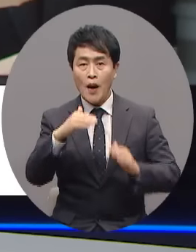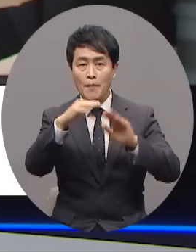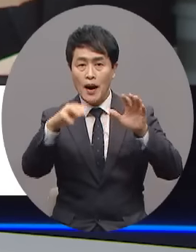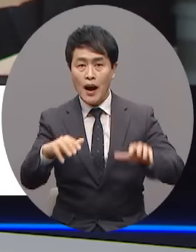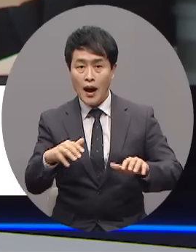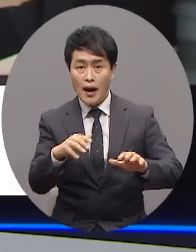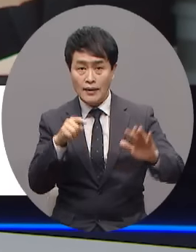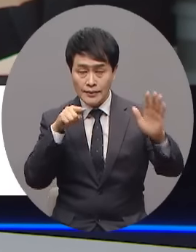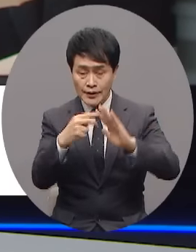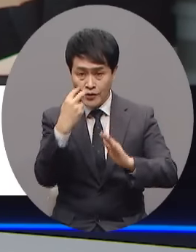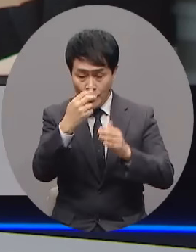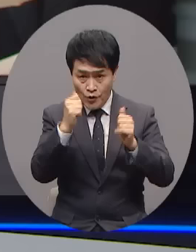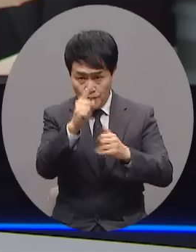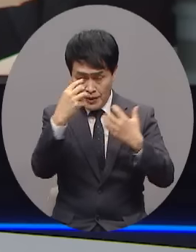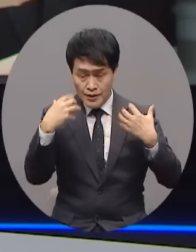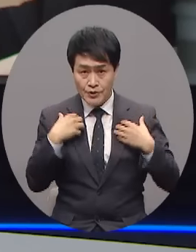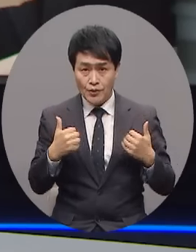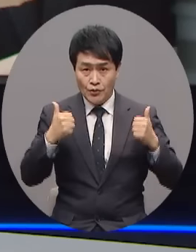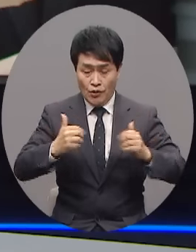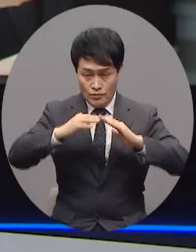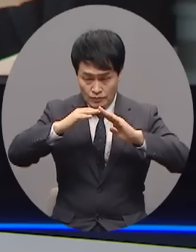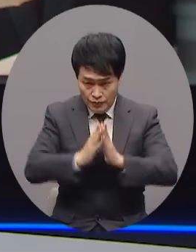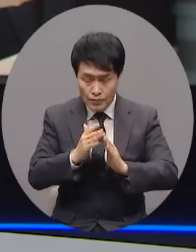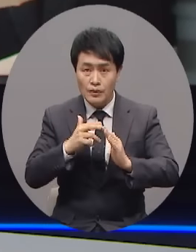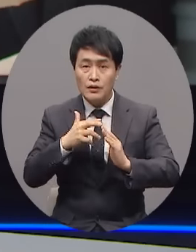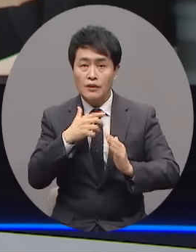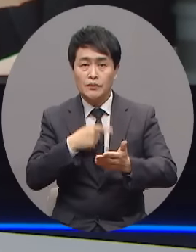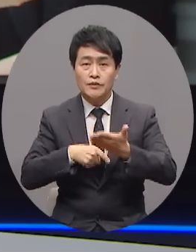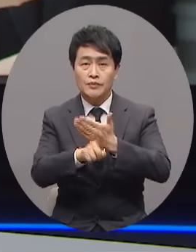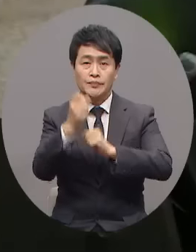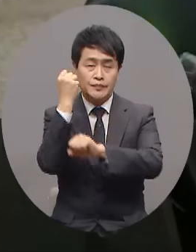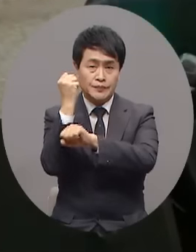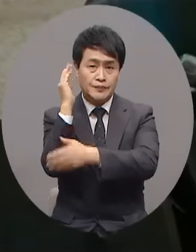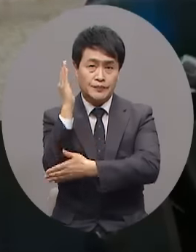거듭 강조했습니다. 윤수환 기자입니다.